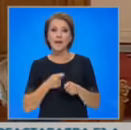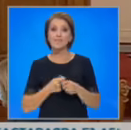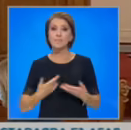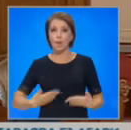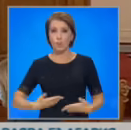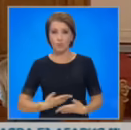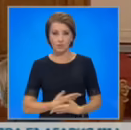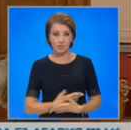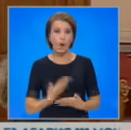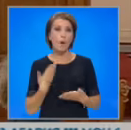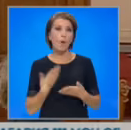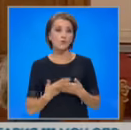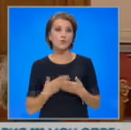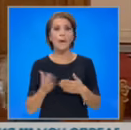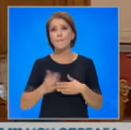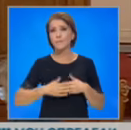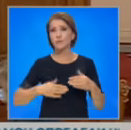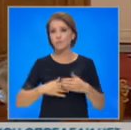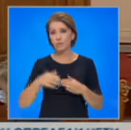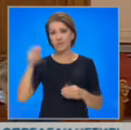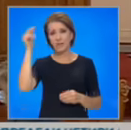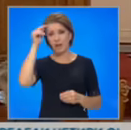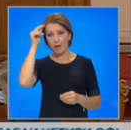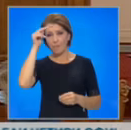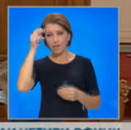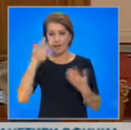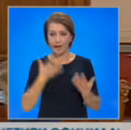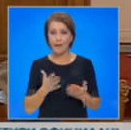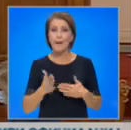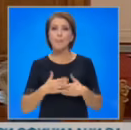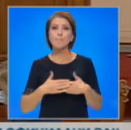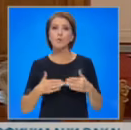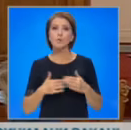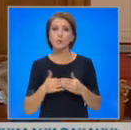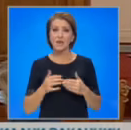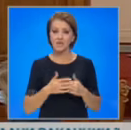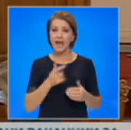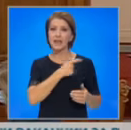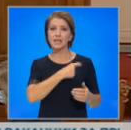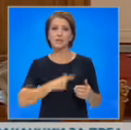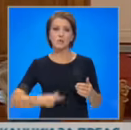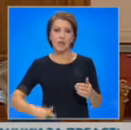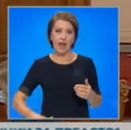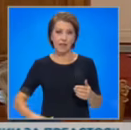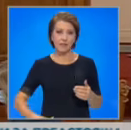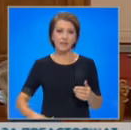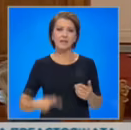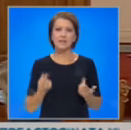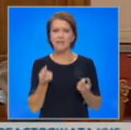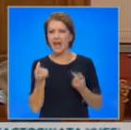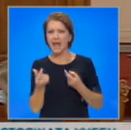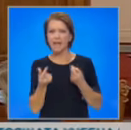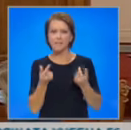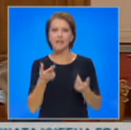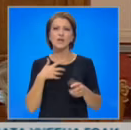относно подготовката на страната, подготовката на националните елементи